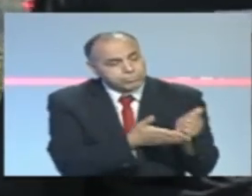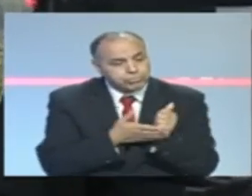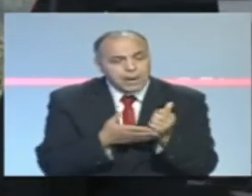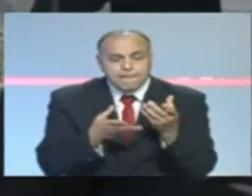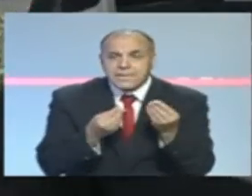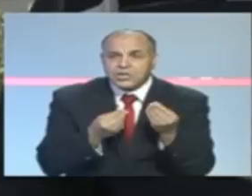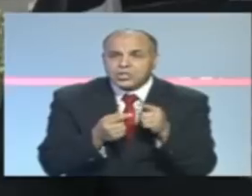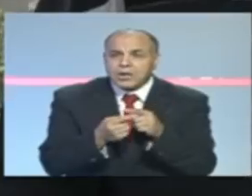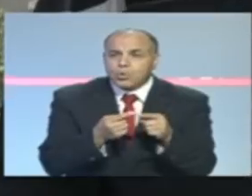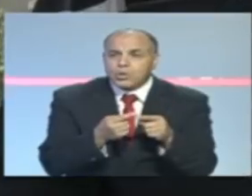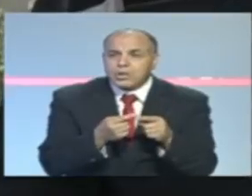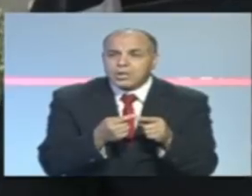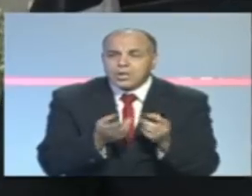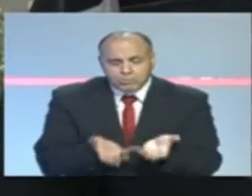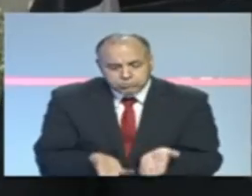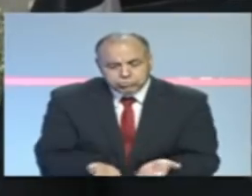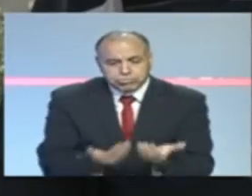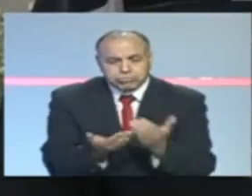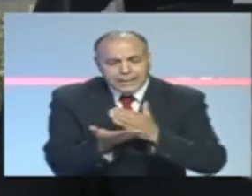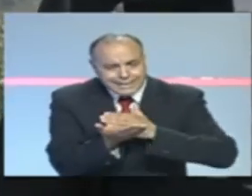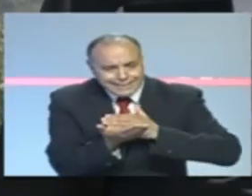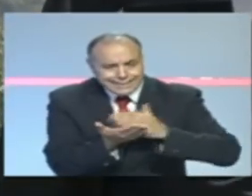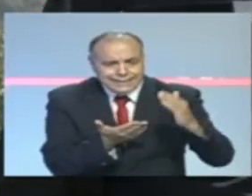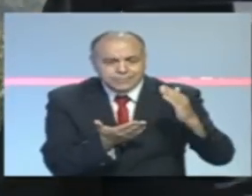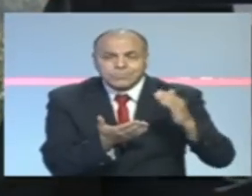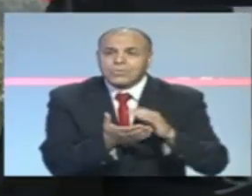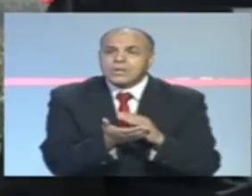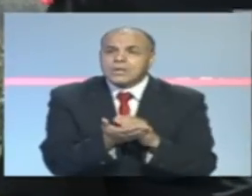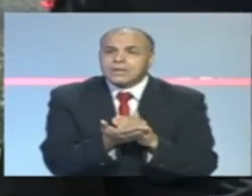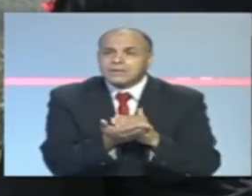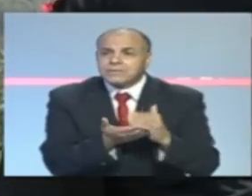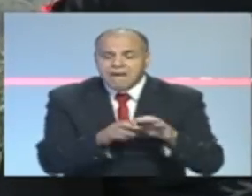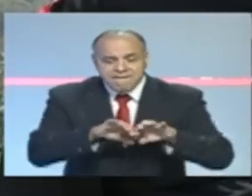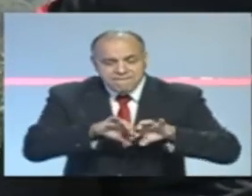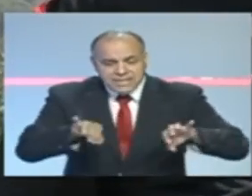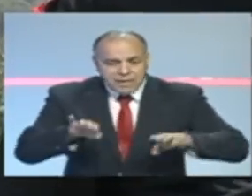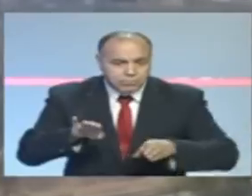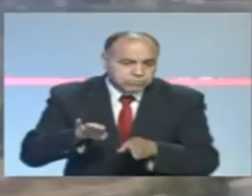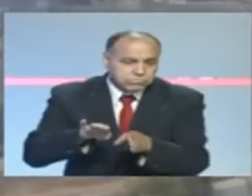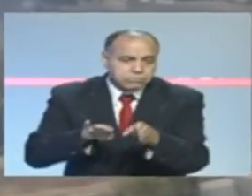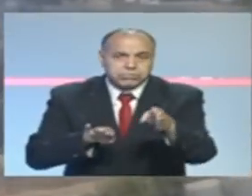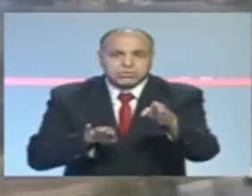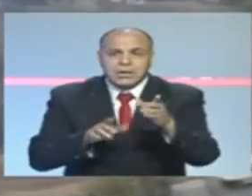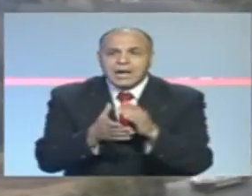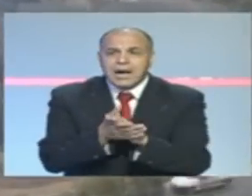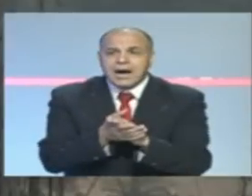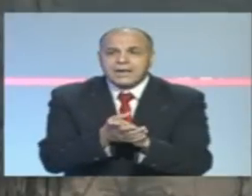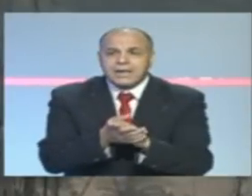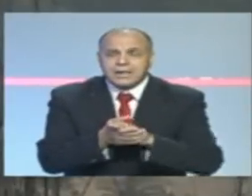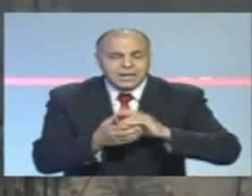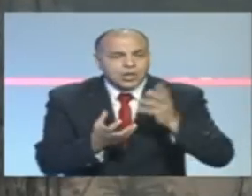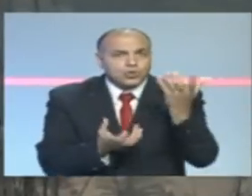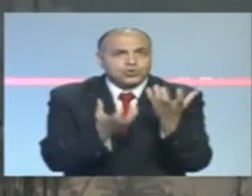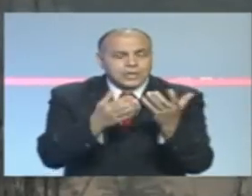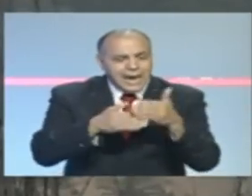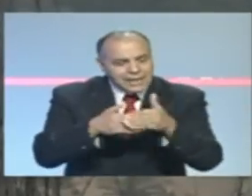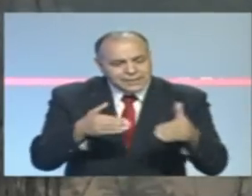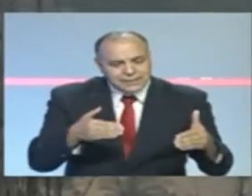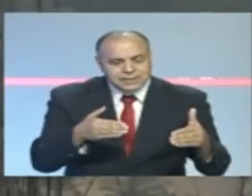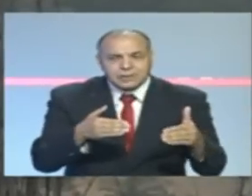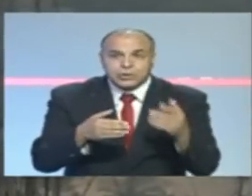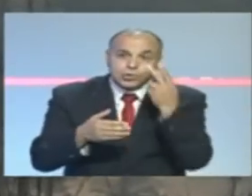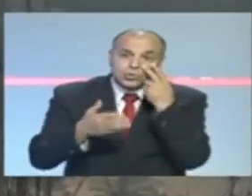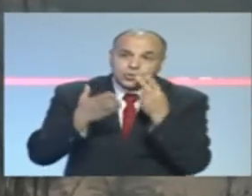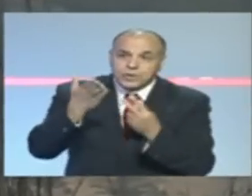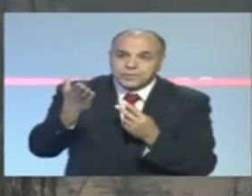2 واللي قاعدين يقوموا ب اه فتح بش منه انتقاد الان من قطع اللي